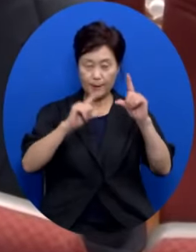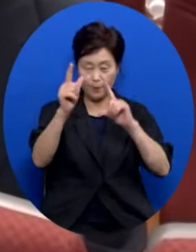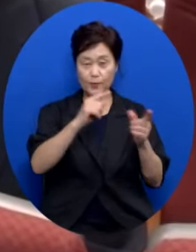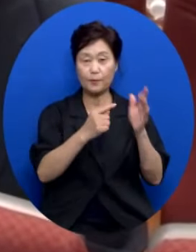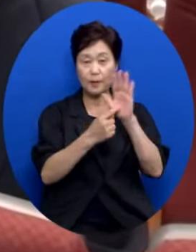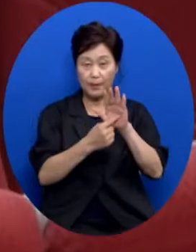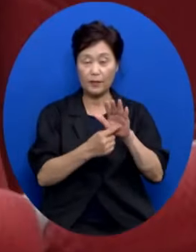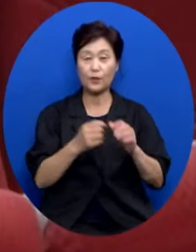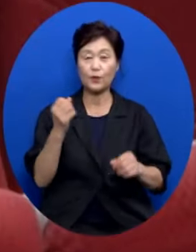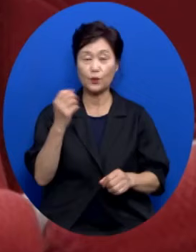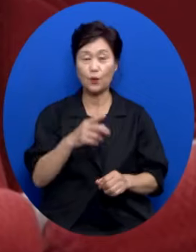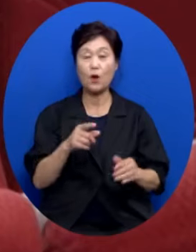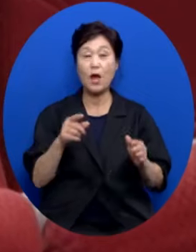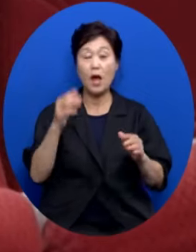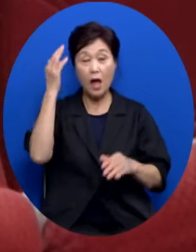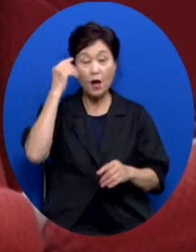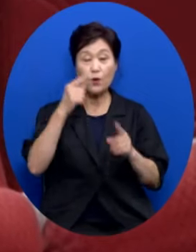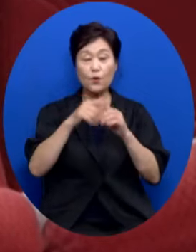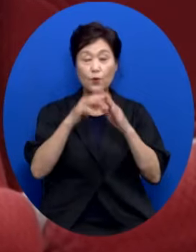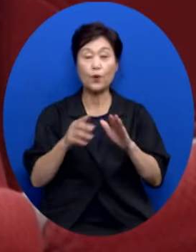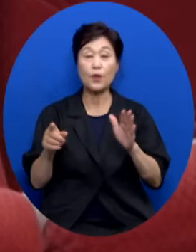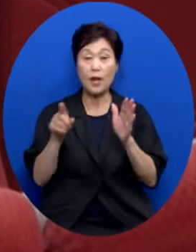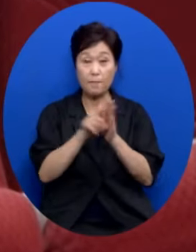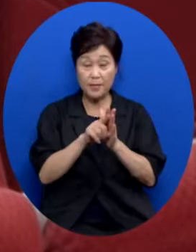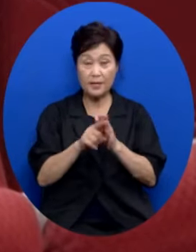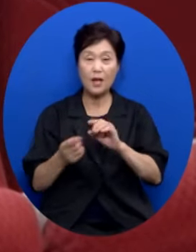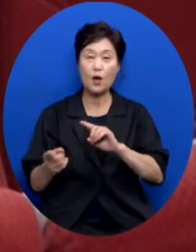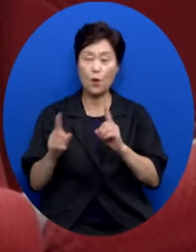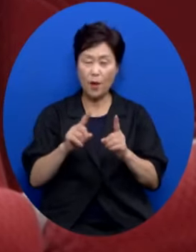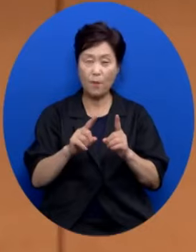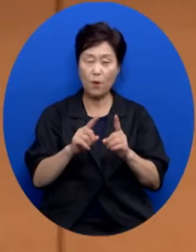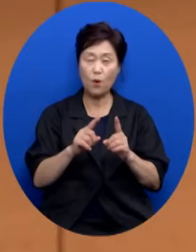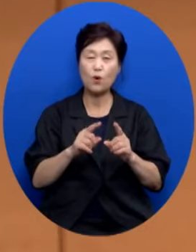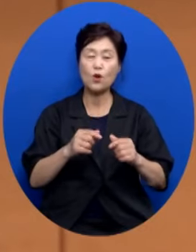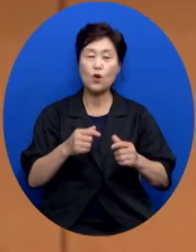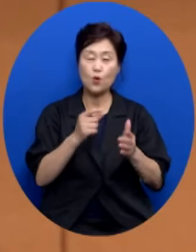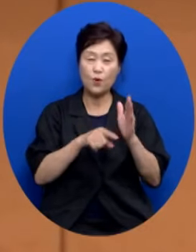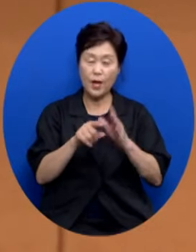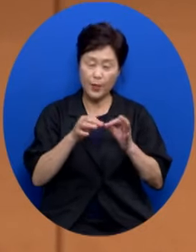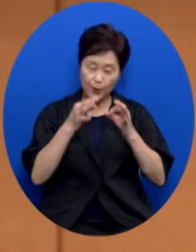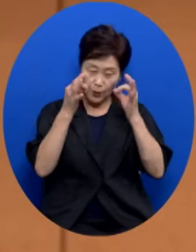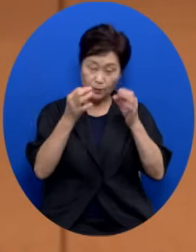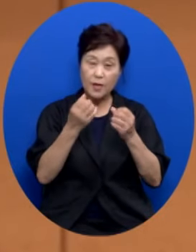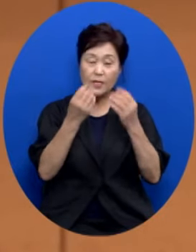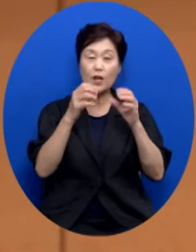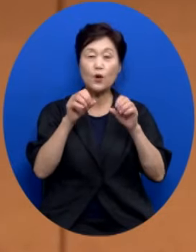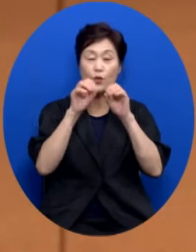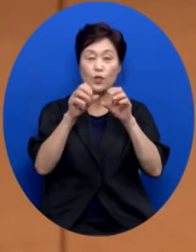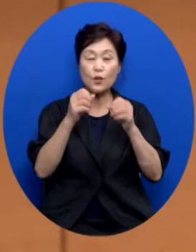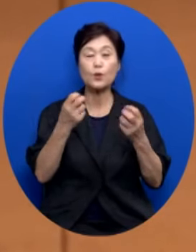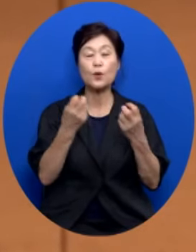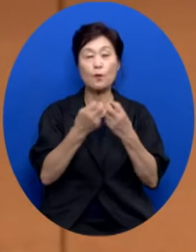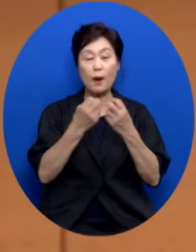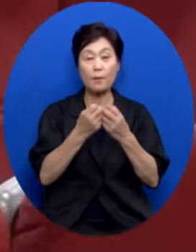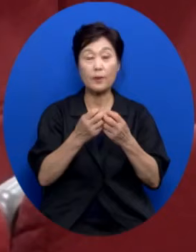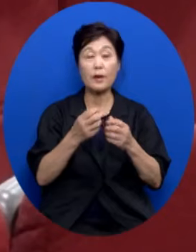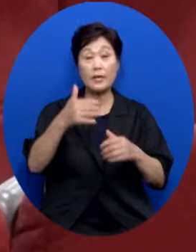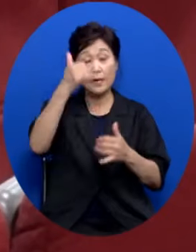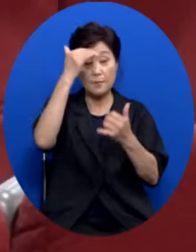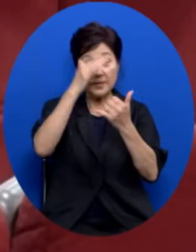한국교회 신뢰도 회복과 목회자 부족 문제 해결을 위해 노력하고 새로운 선교 전략과 다음 세대 지원